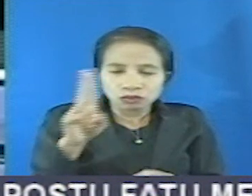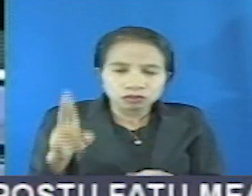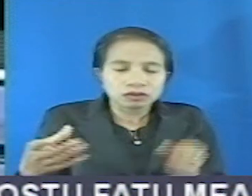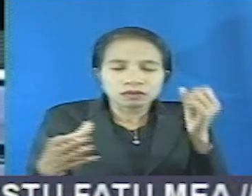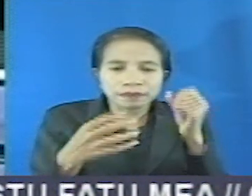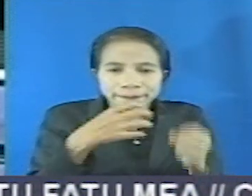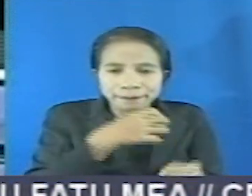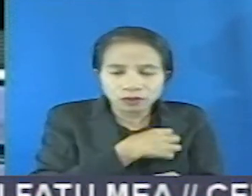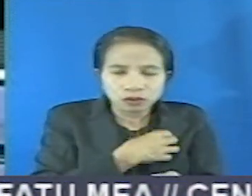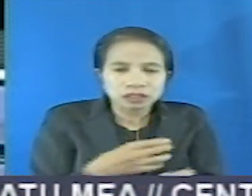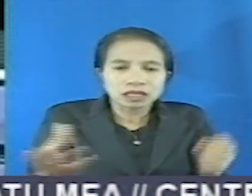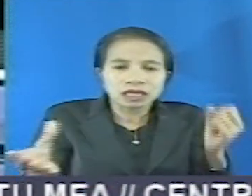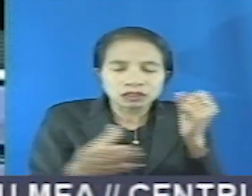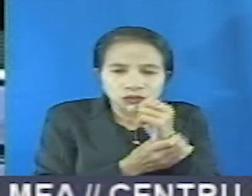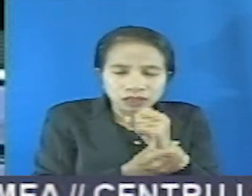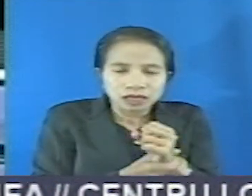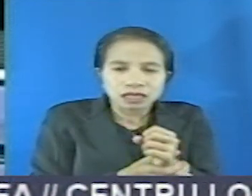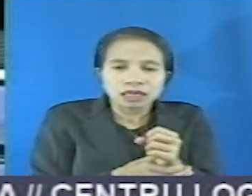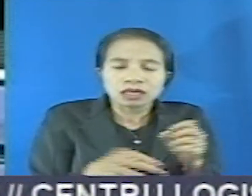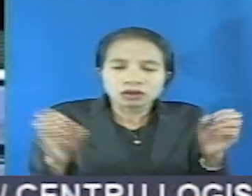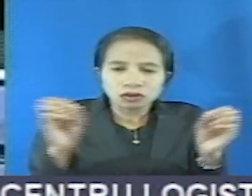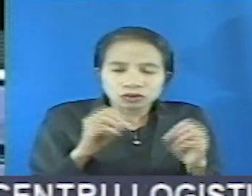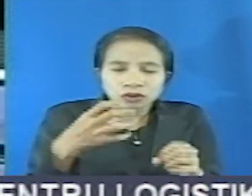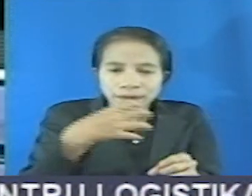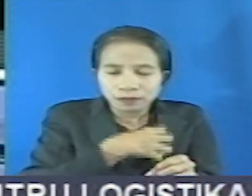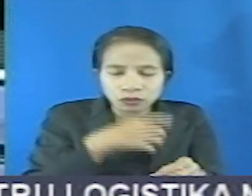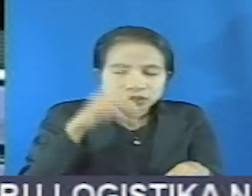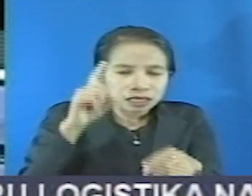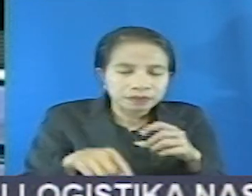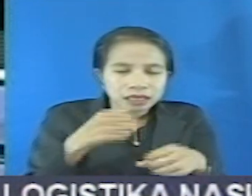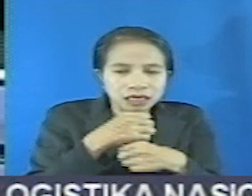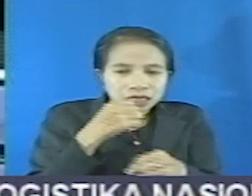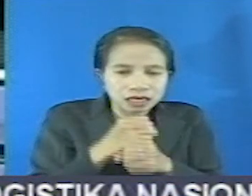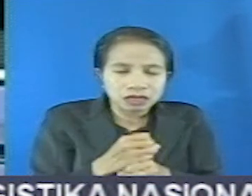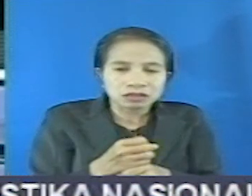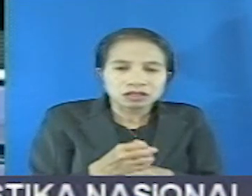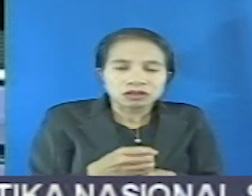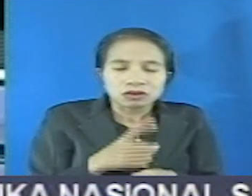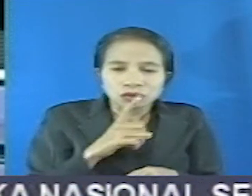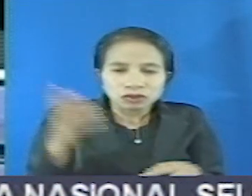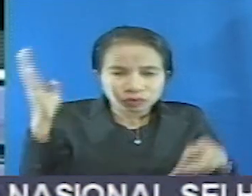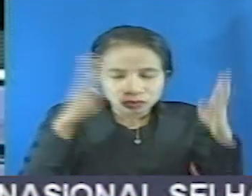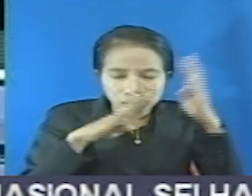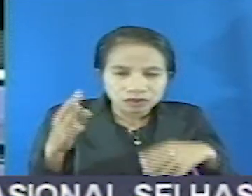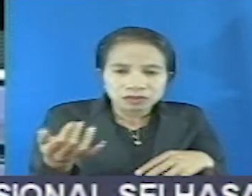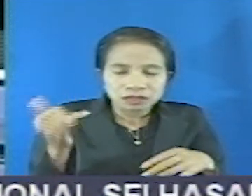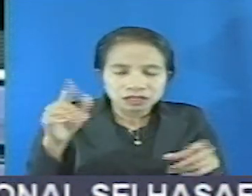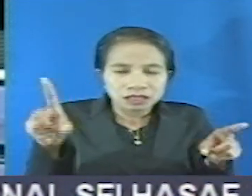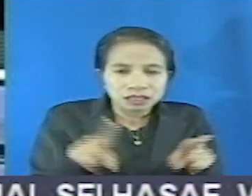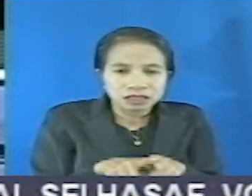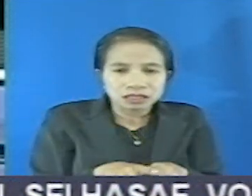ba atuasaun sira nebe lolos polisi labele halo e lolos iha kasus sira sene hanun kata